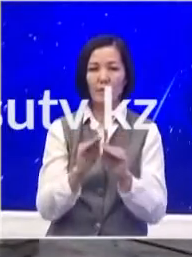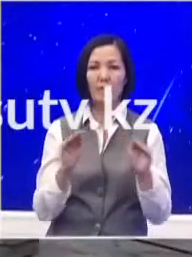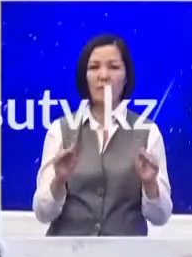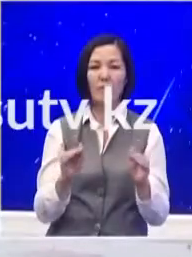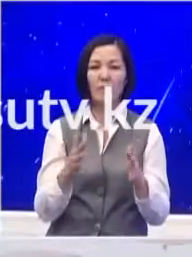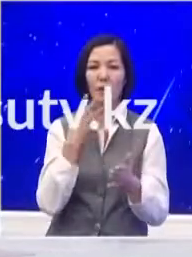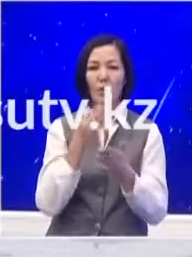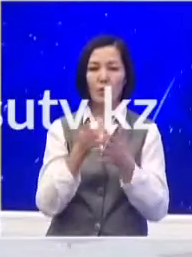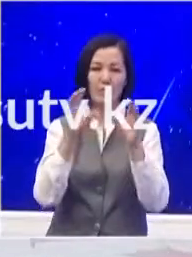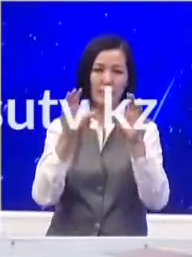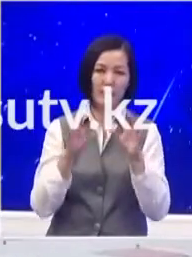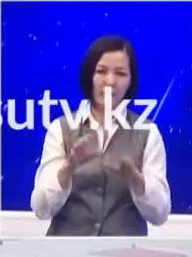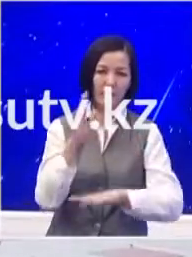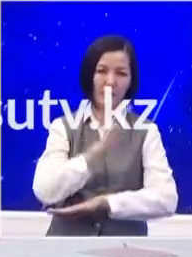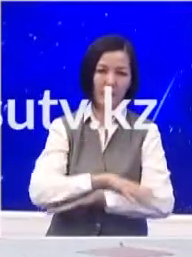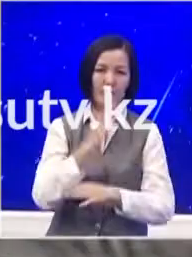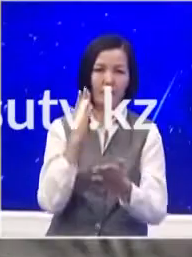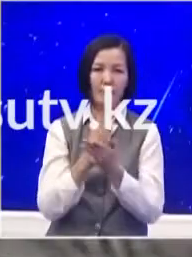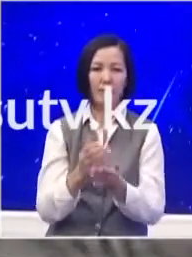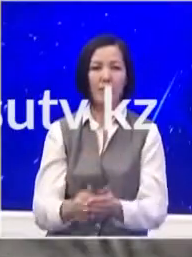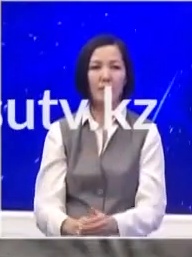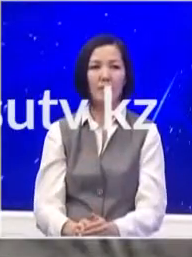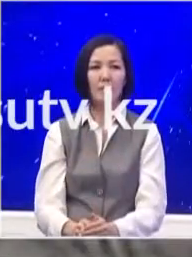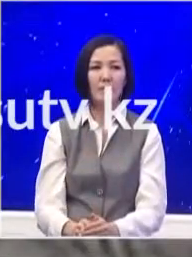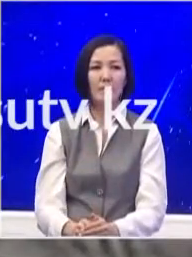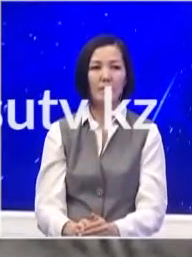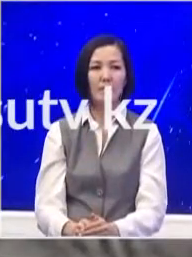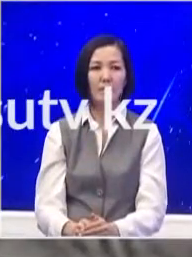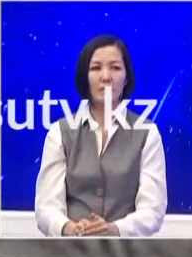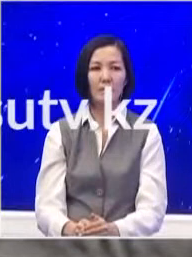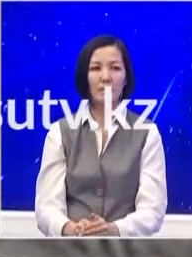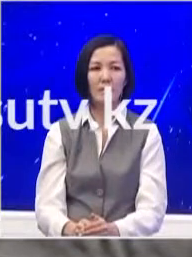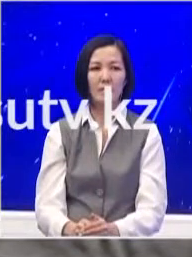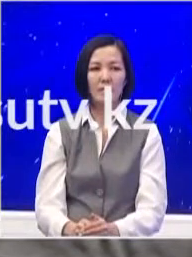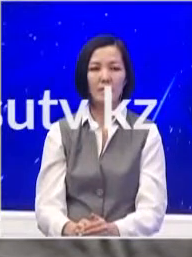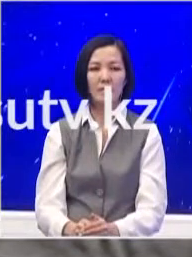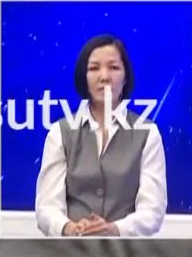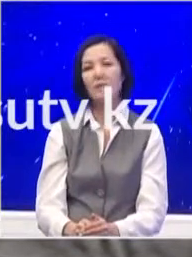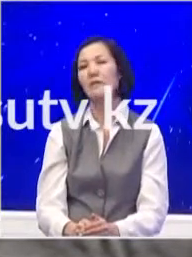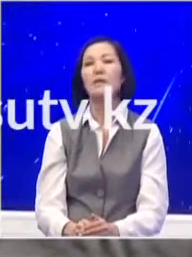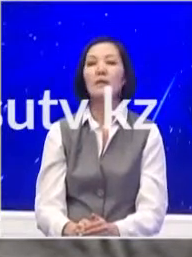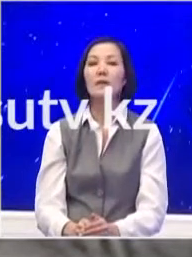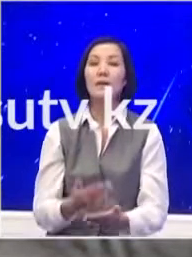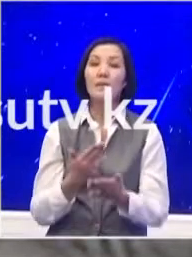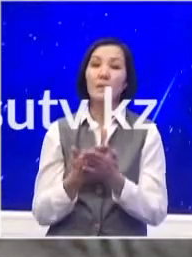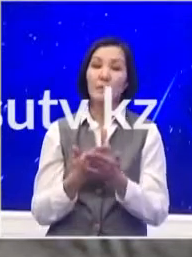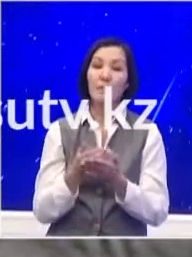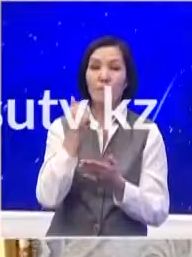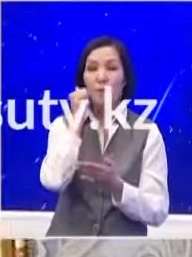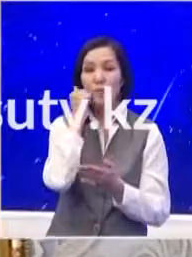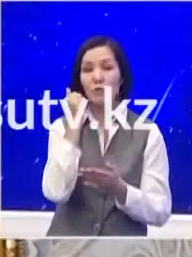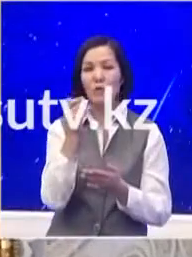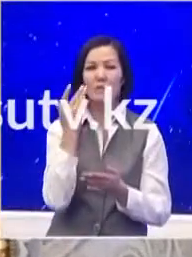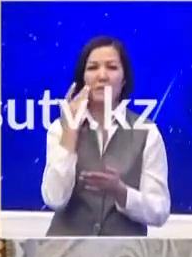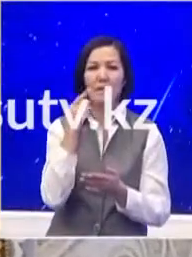өзіндік үрдісін қалыптастырған. Сол көп болсаң, Құдай нәсібіңді өзі береді деп айтатын апамыз сол.